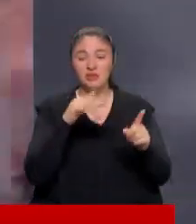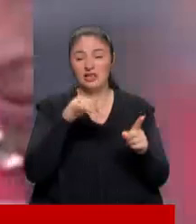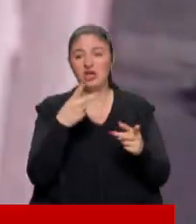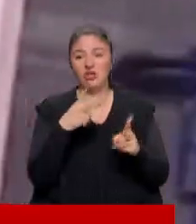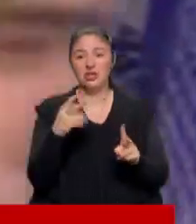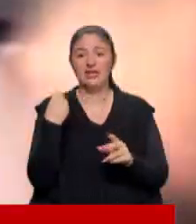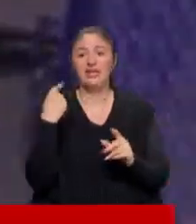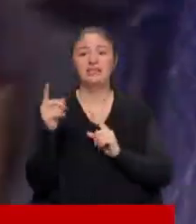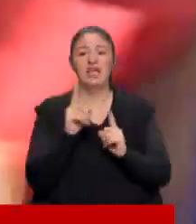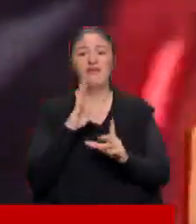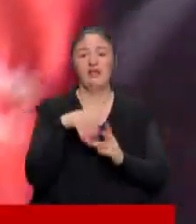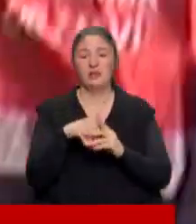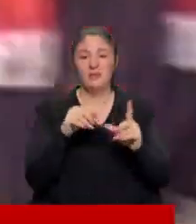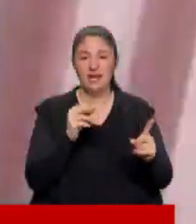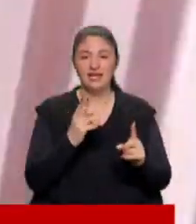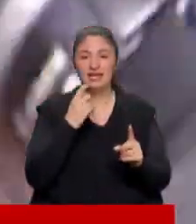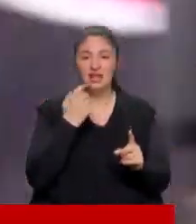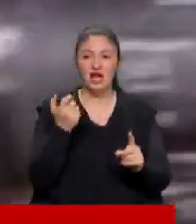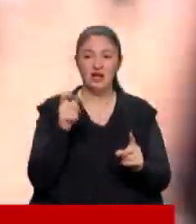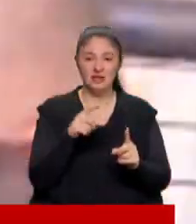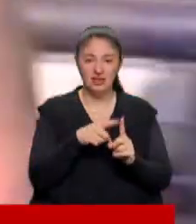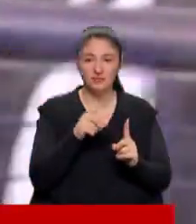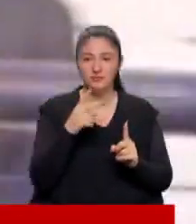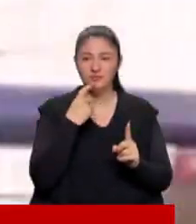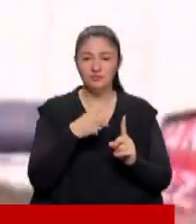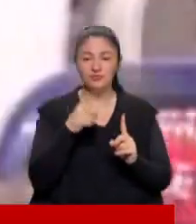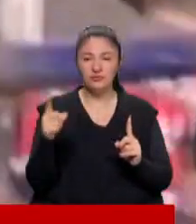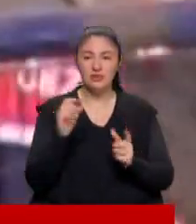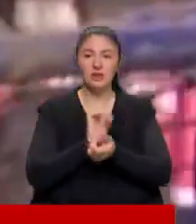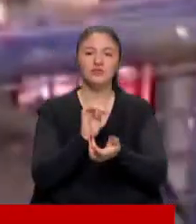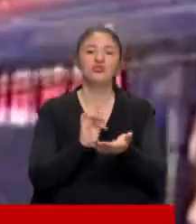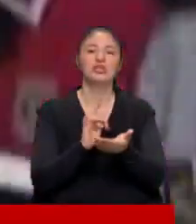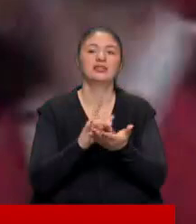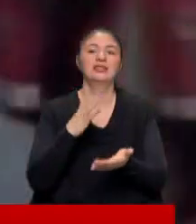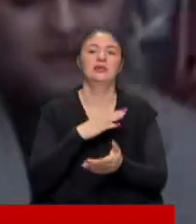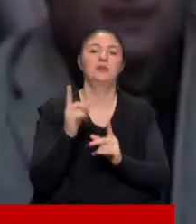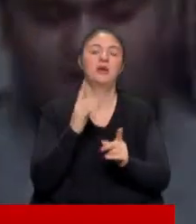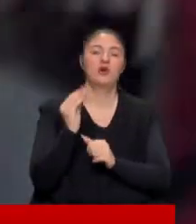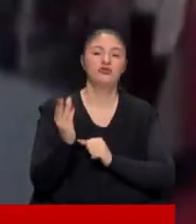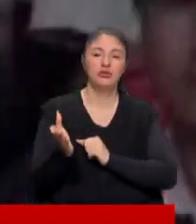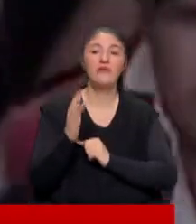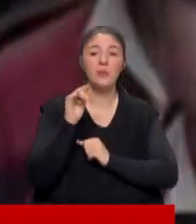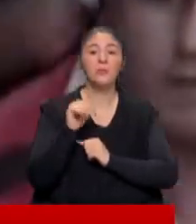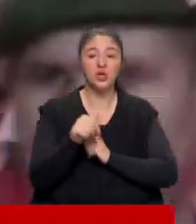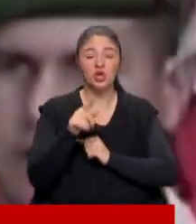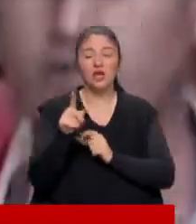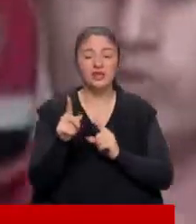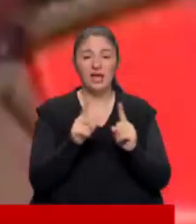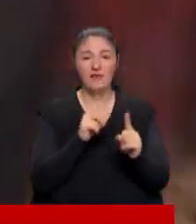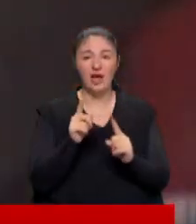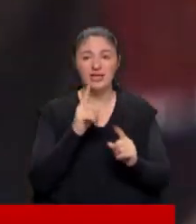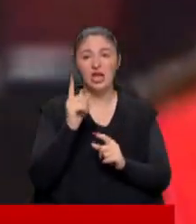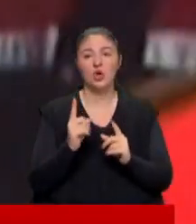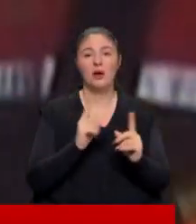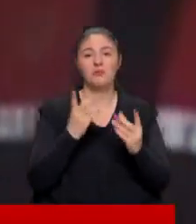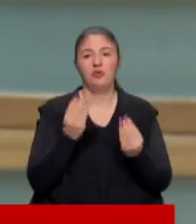hakkında açılan yeni dava kapsamında 7 yıl 6 aydan 12 yıla kadar hapis cezası istemiyle yargılanacak ve bugün o davanın